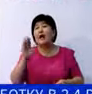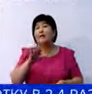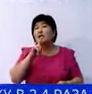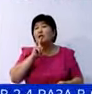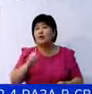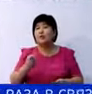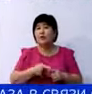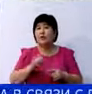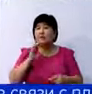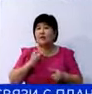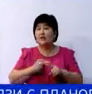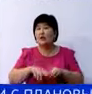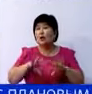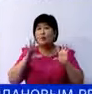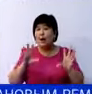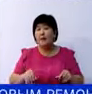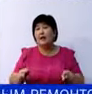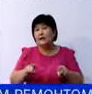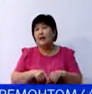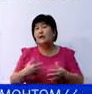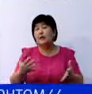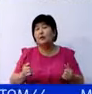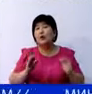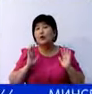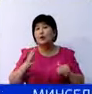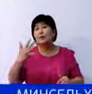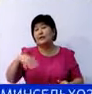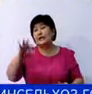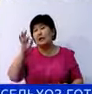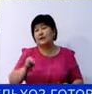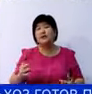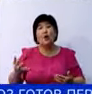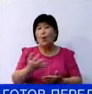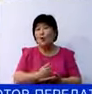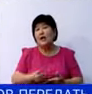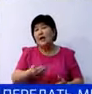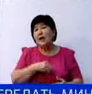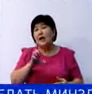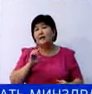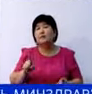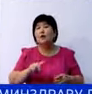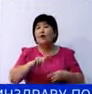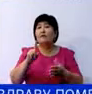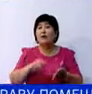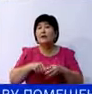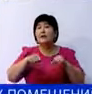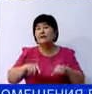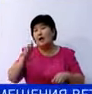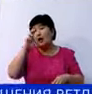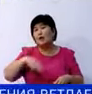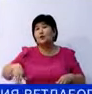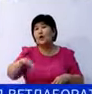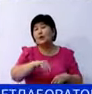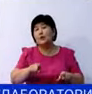будет и этой воды в таком объеме и тогда мы получим только 50 процентов урожая хотелось бы что вопрос решился на государственном уровне